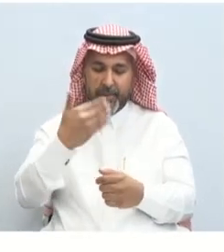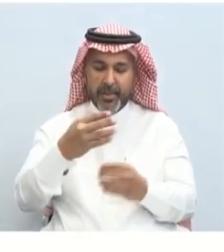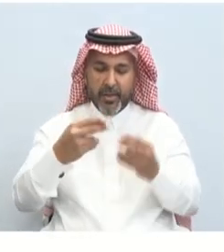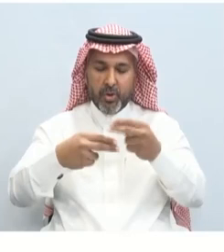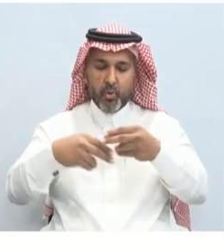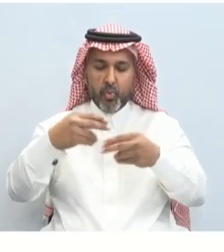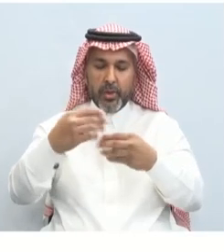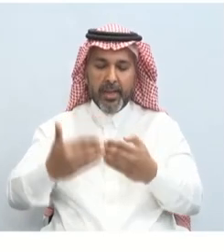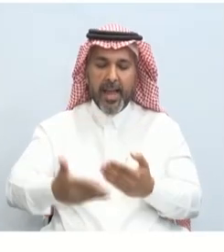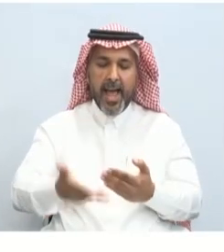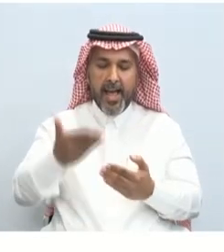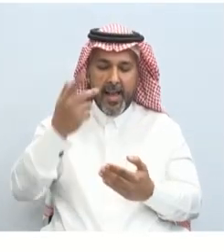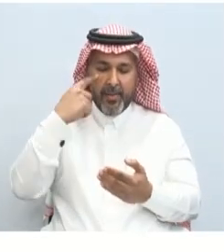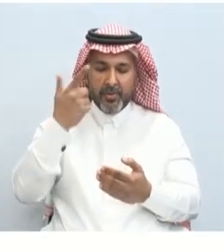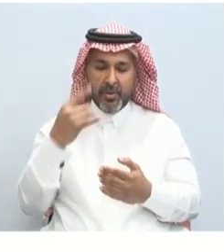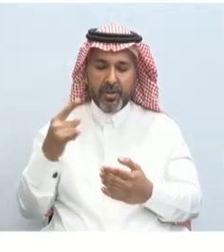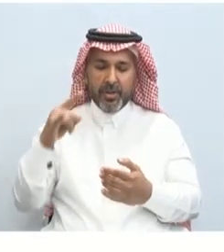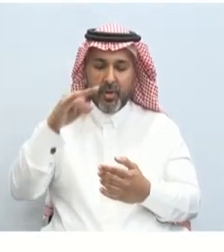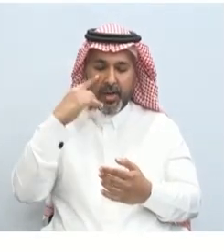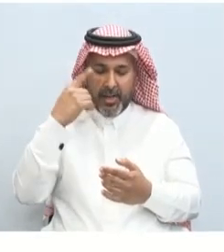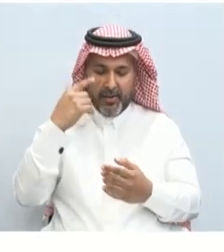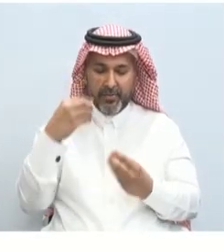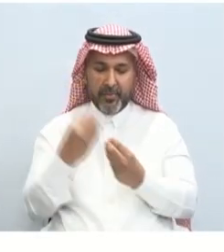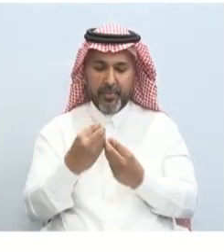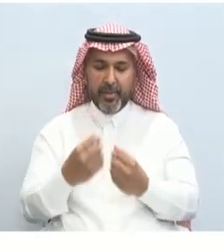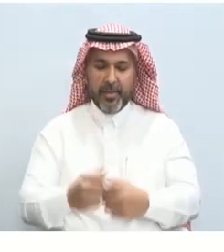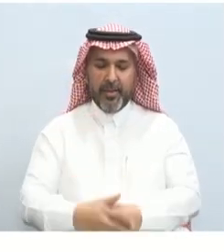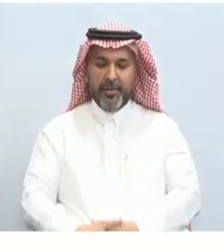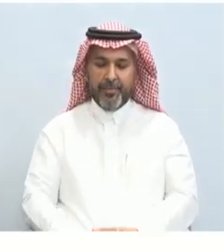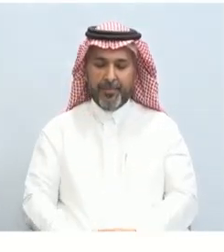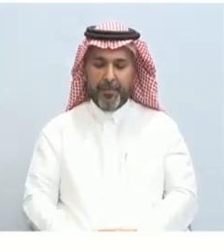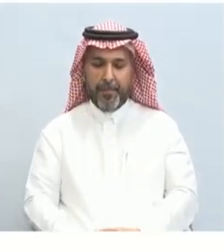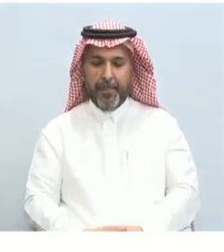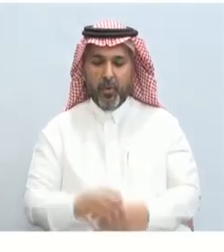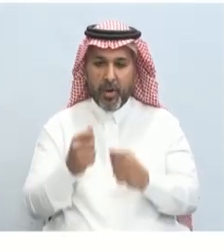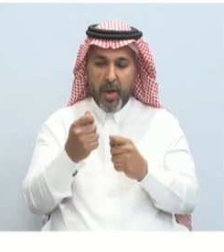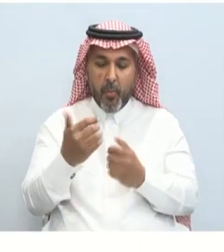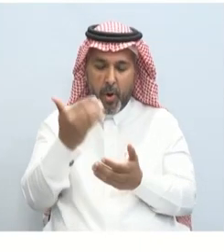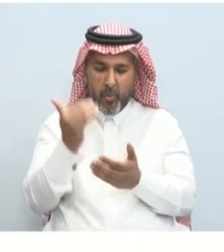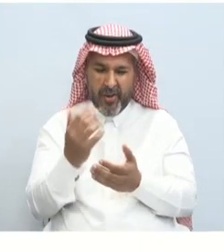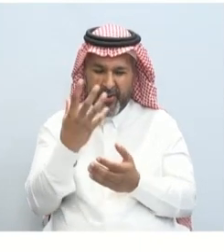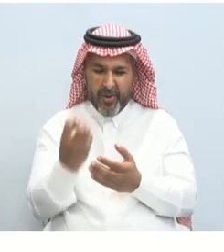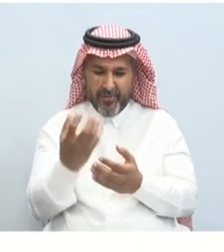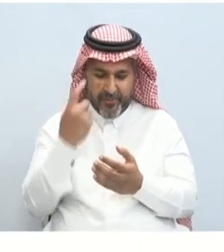اذا شركات الطيران الخليجيه ستحقق وفرا كبيرا في الاموال